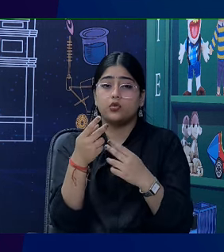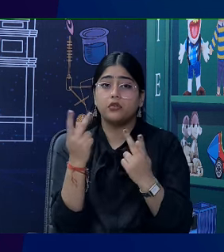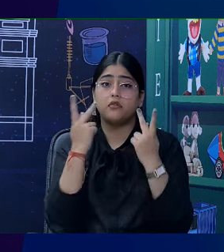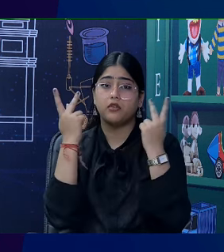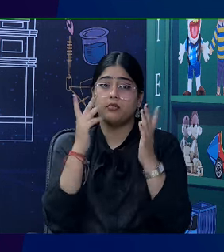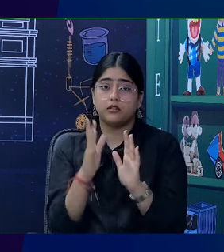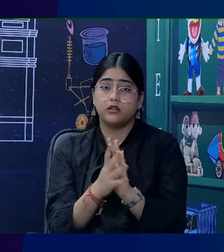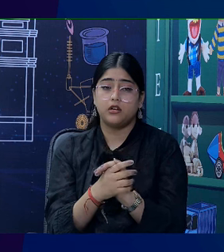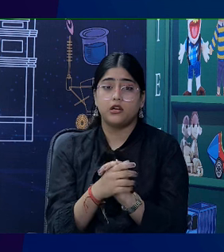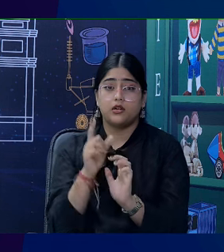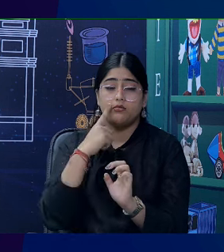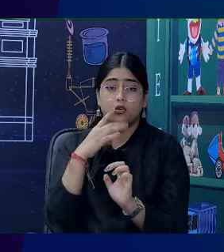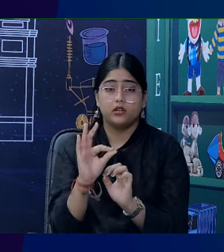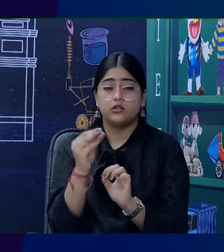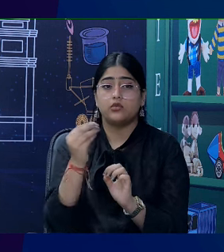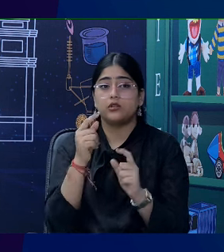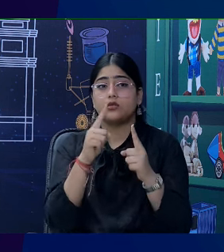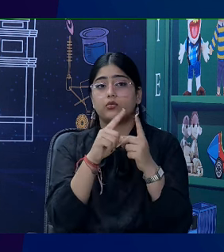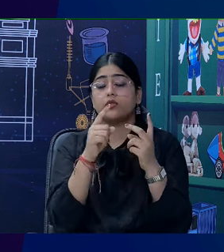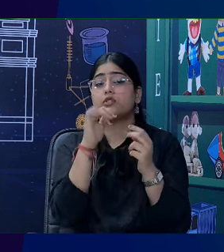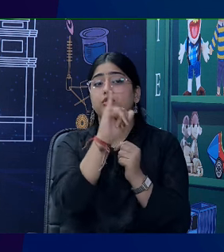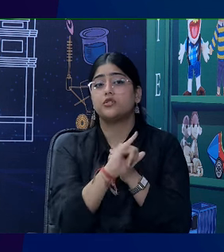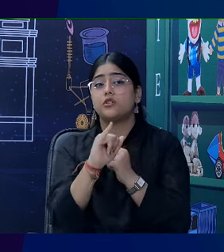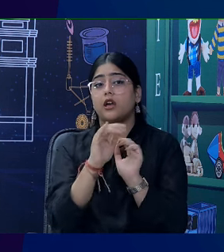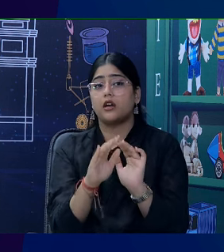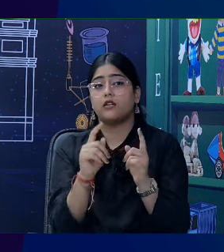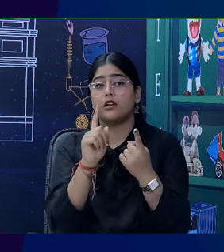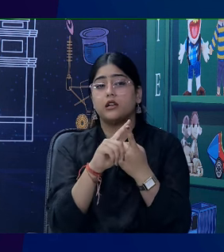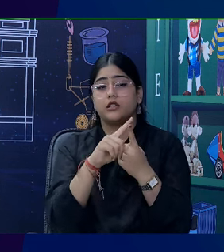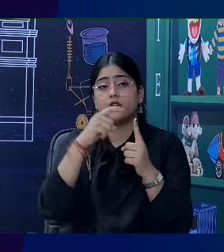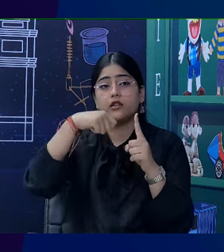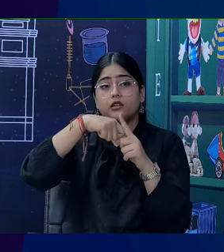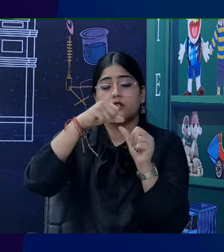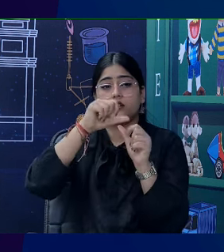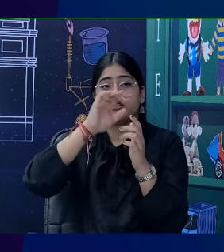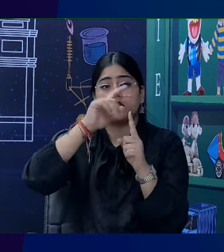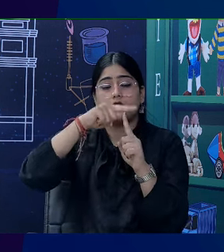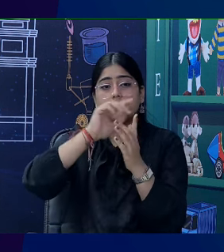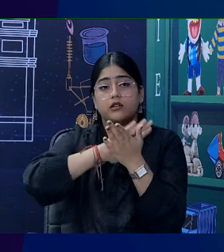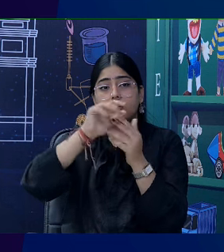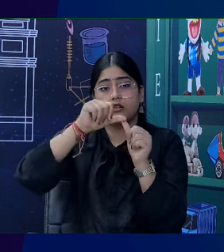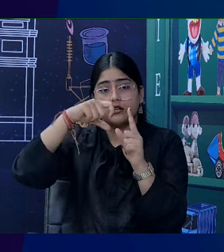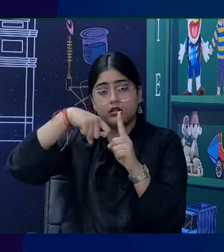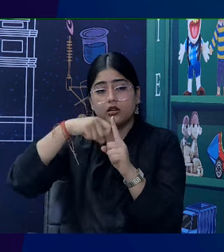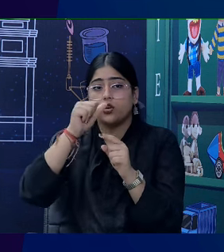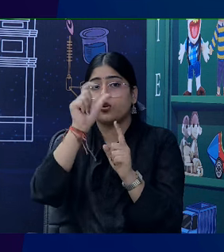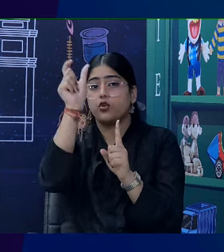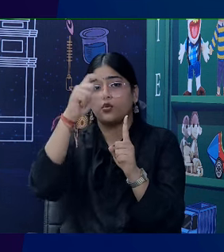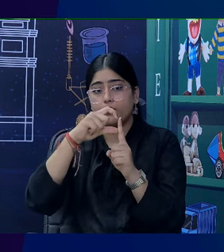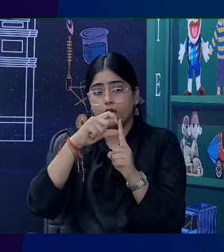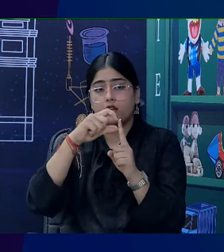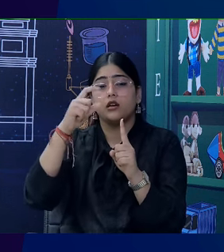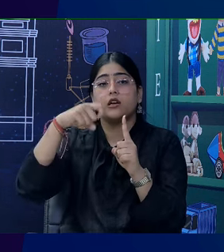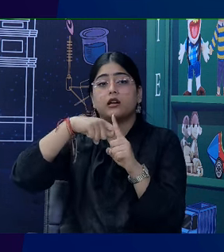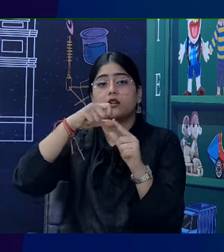गई वो छह छह नृत्य आपके सामने देख बोर्ड में लिखे हुए हैं कथक जो उत्तर भारत था कथकली केरल का भरतनाट्यम